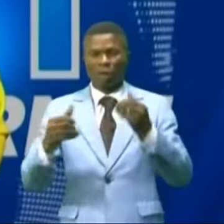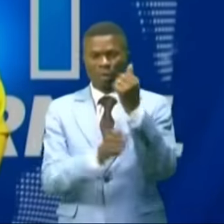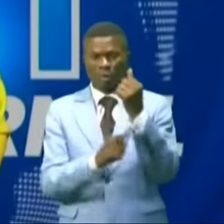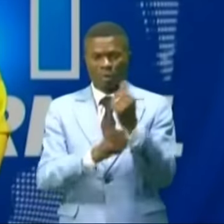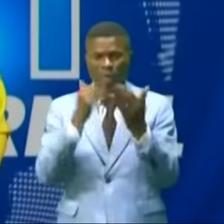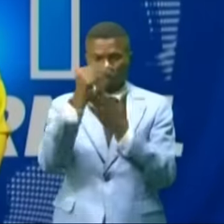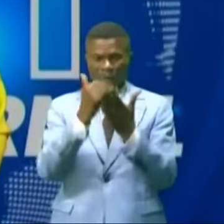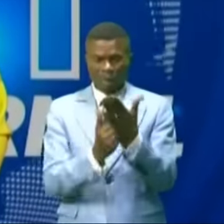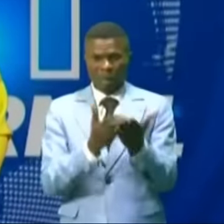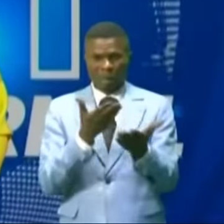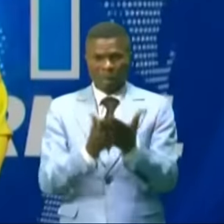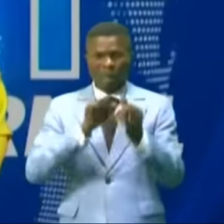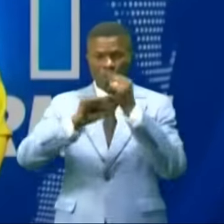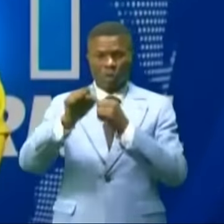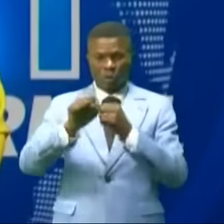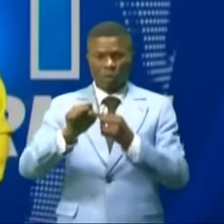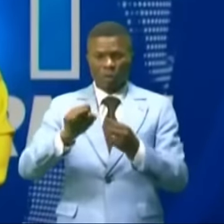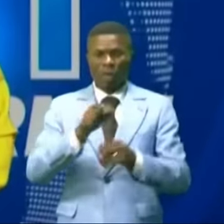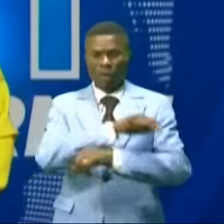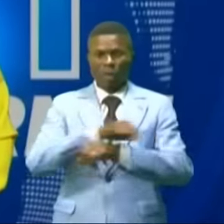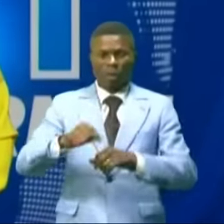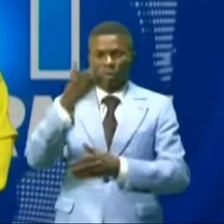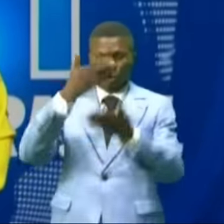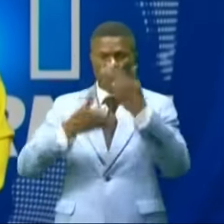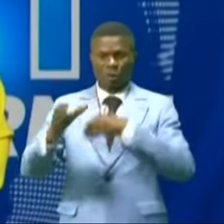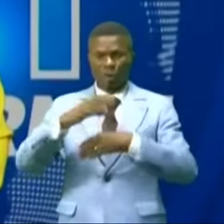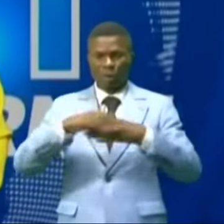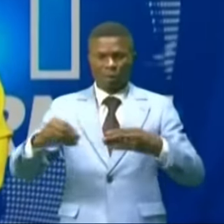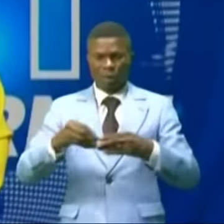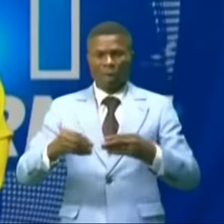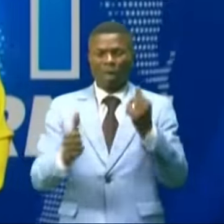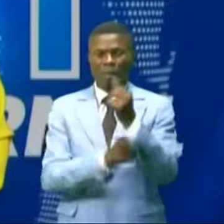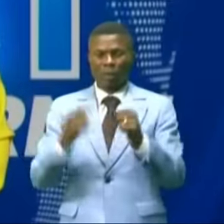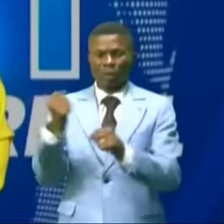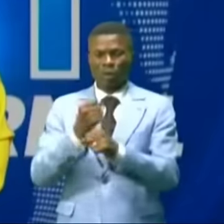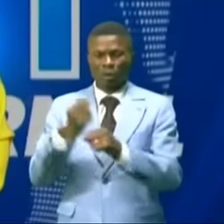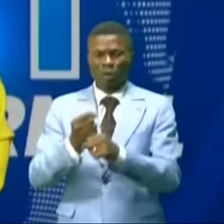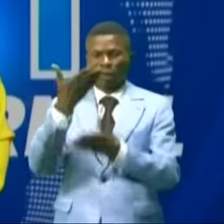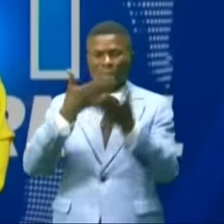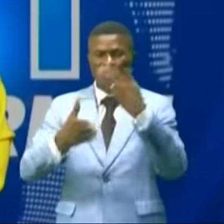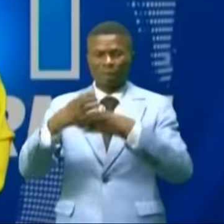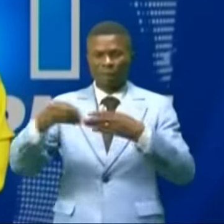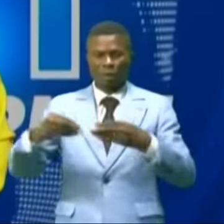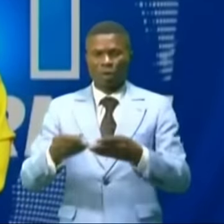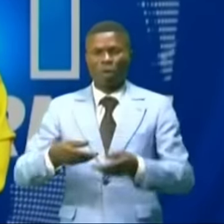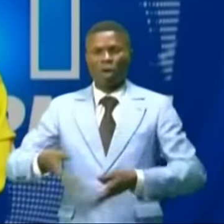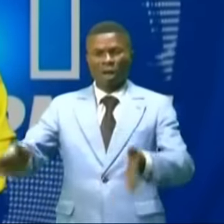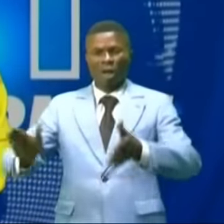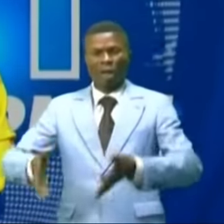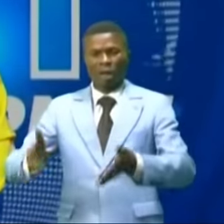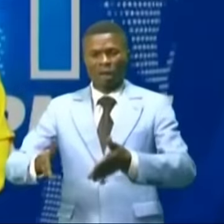ciblées dans cette campagne, les bureaux d'échange et les cambistes manuels de